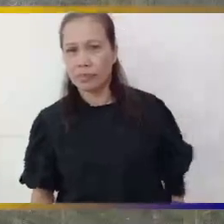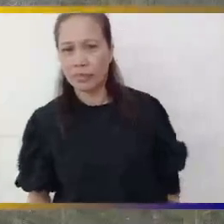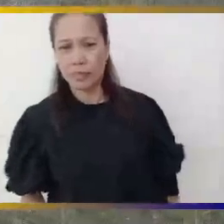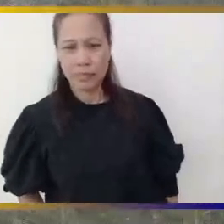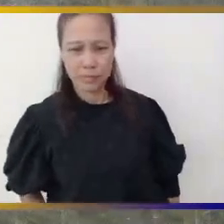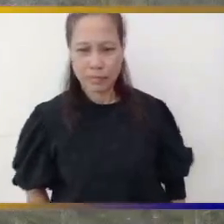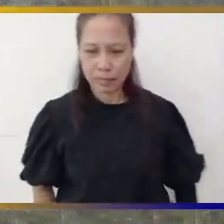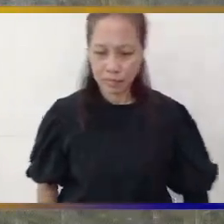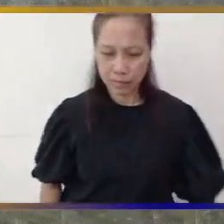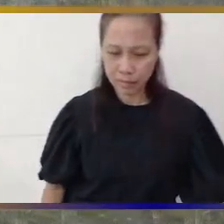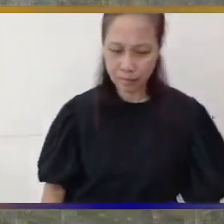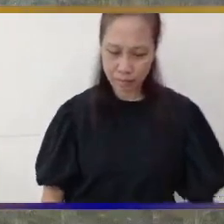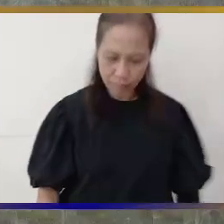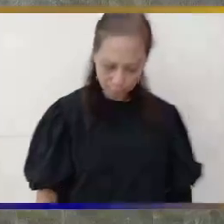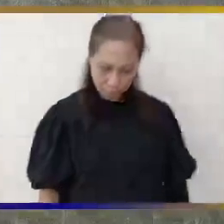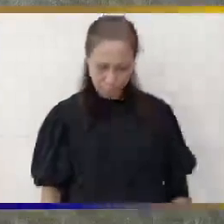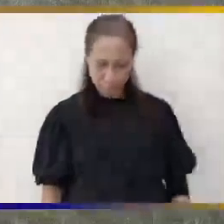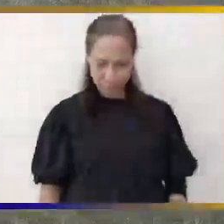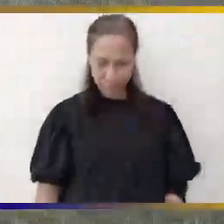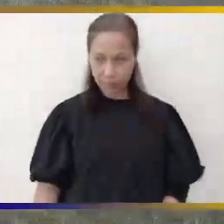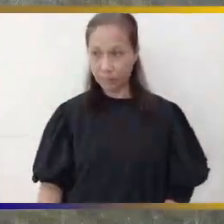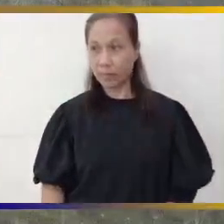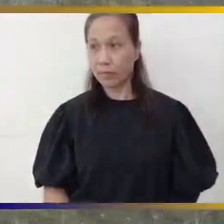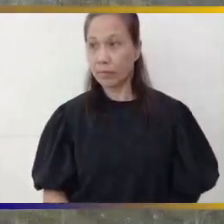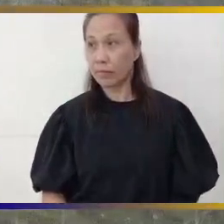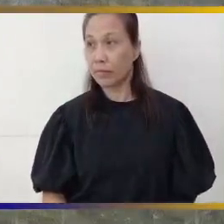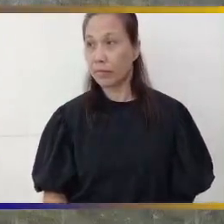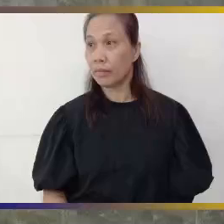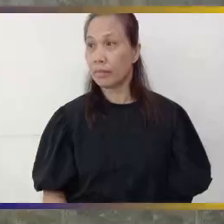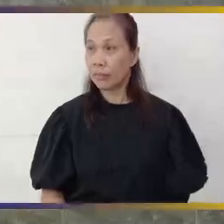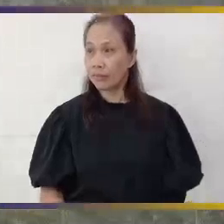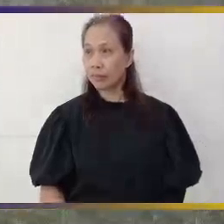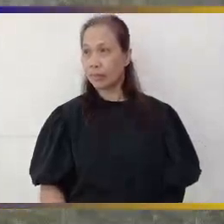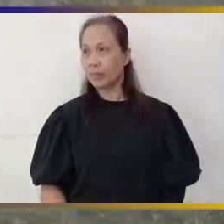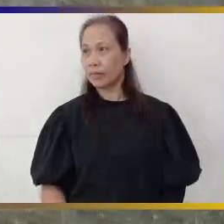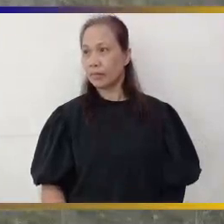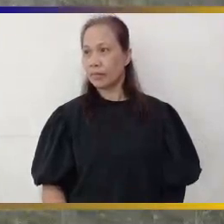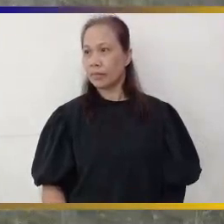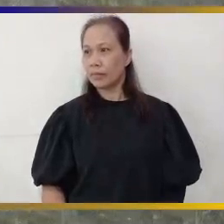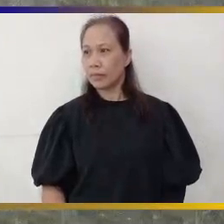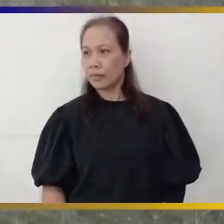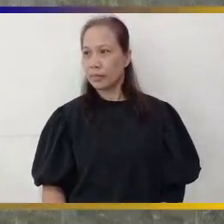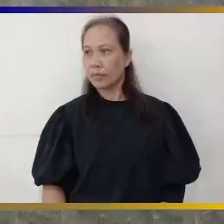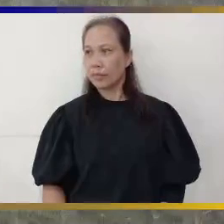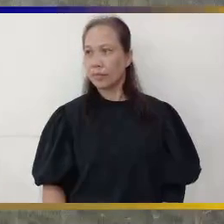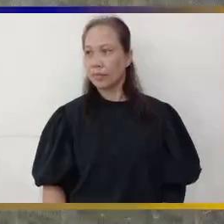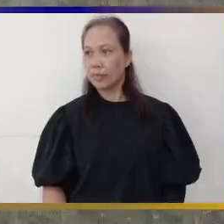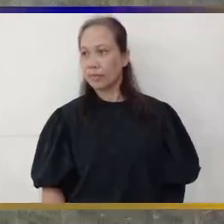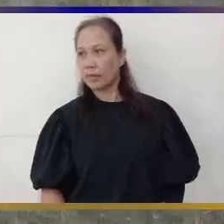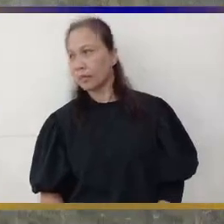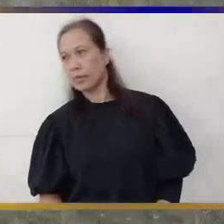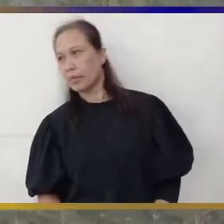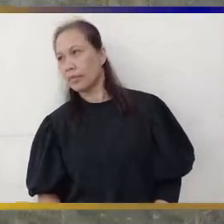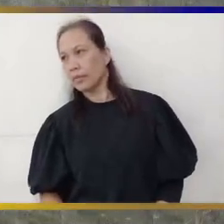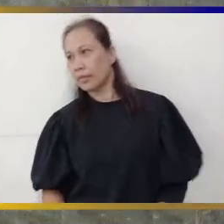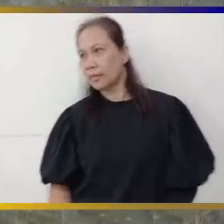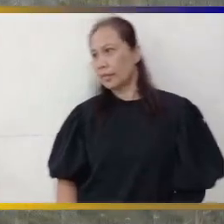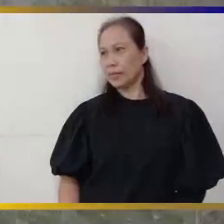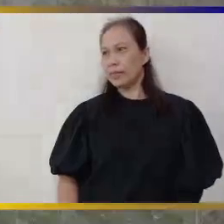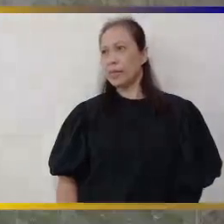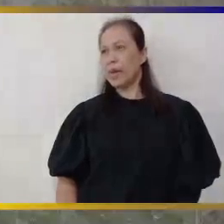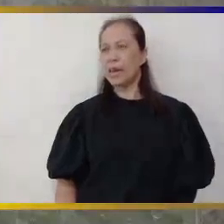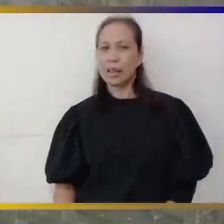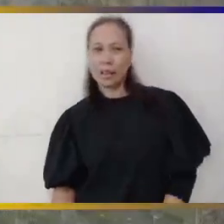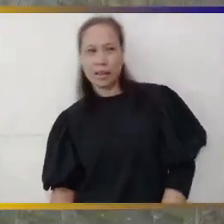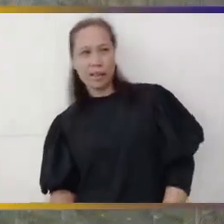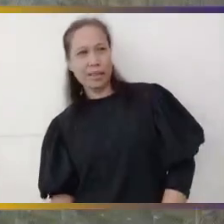mahu p piner Saan holocaust Yeah that's your holocaust Okay yyung